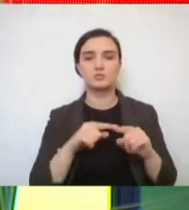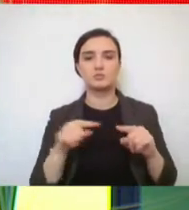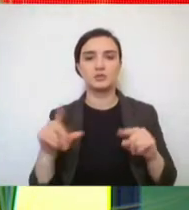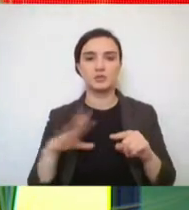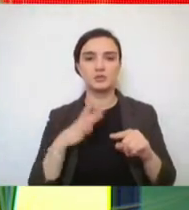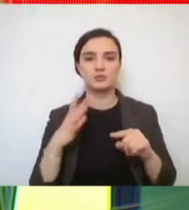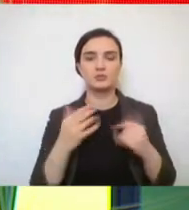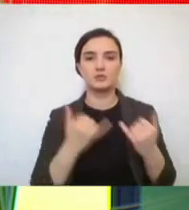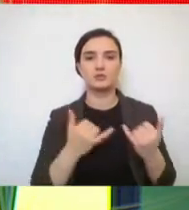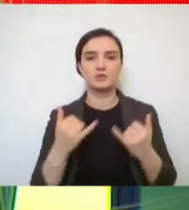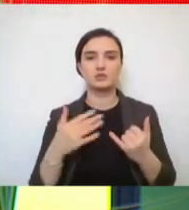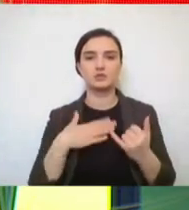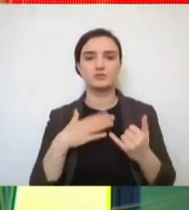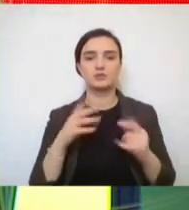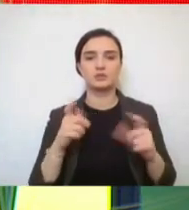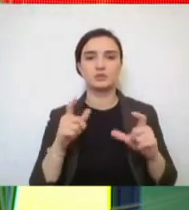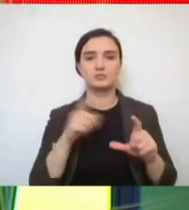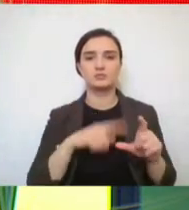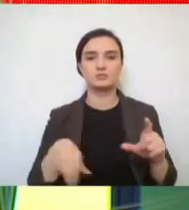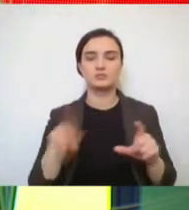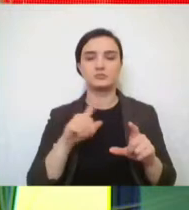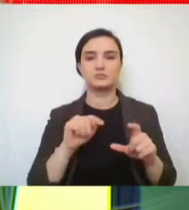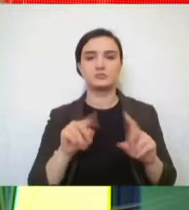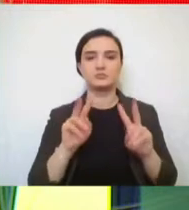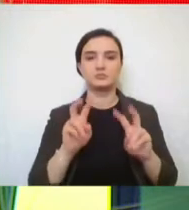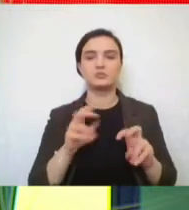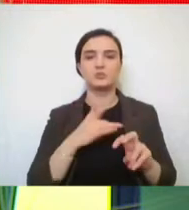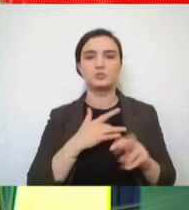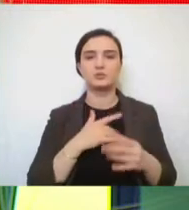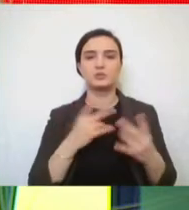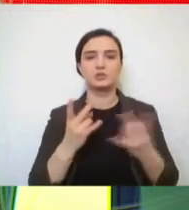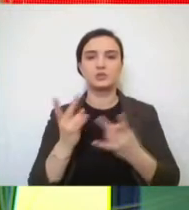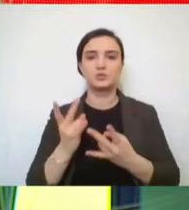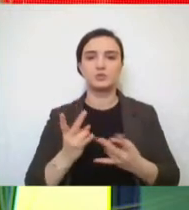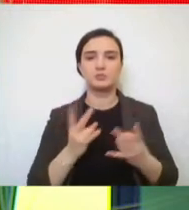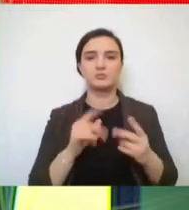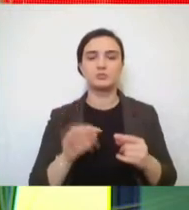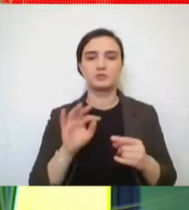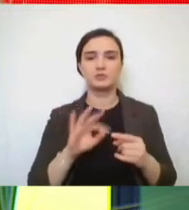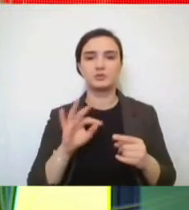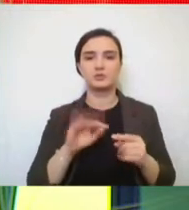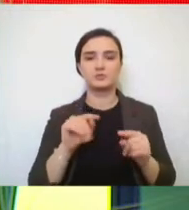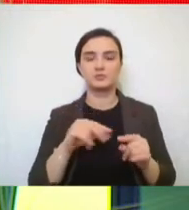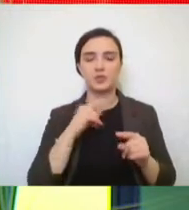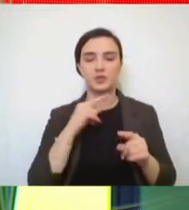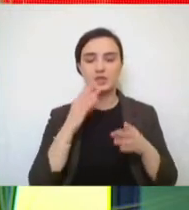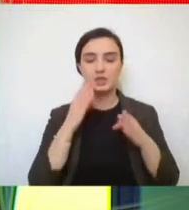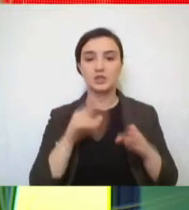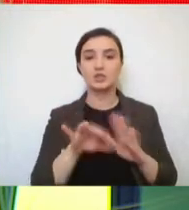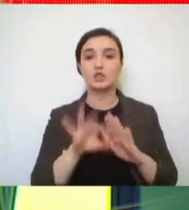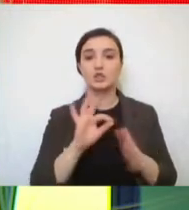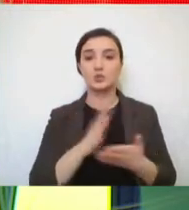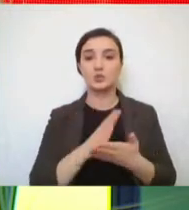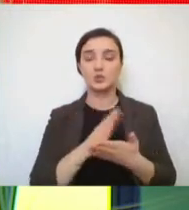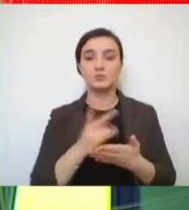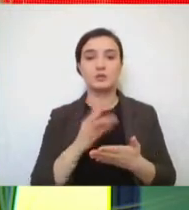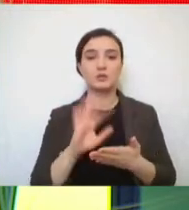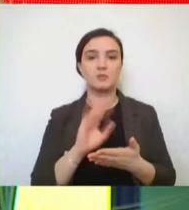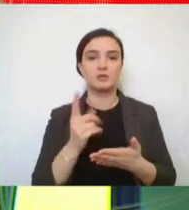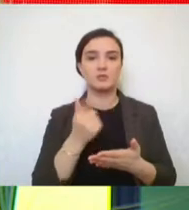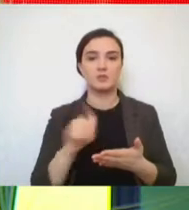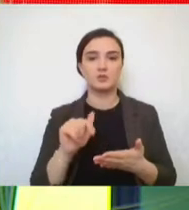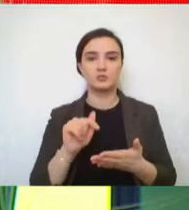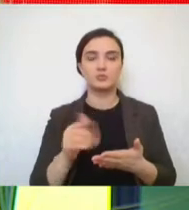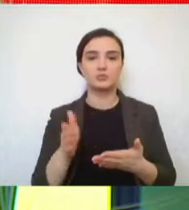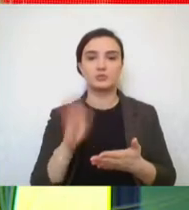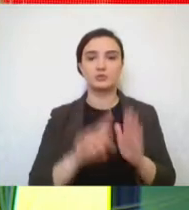დღევანდელი ჩვენი თეფში გულის საჭიროებებზე ორიენტაციით არის შერჩეული, თუმცა არა მხოლოდ. მოდი დავიწყოთ